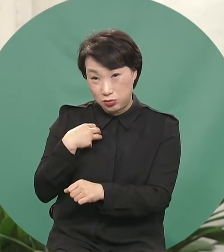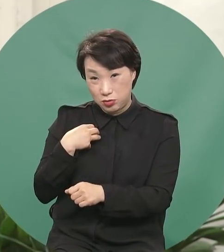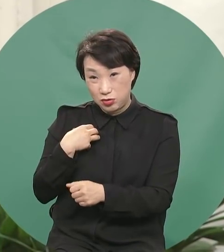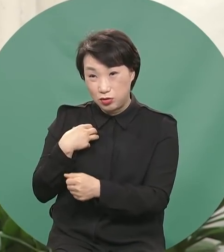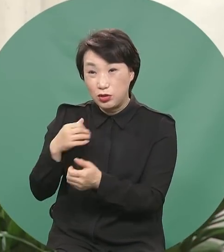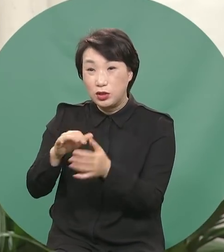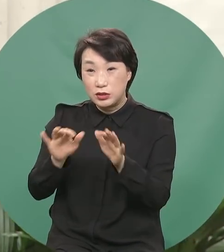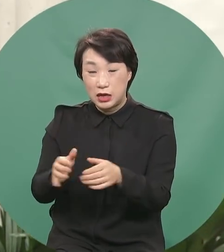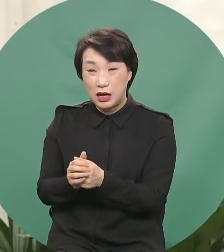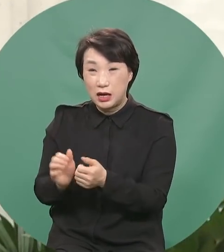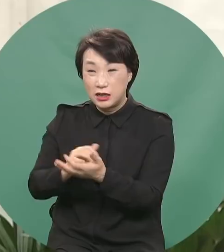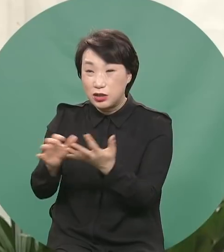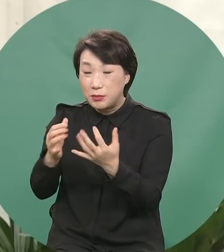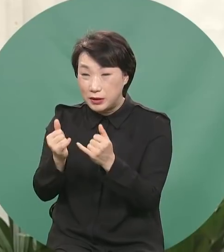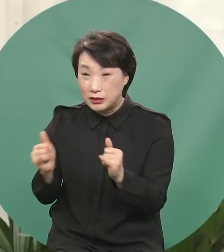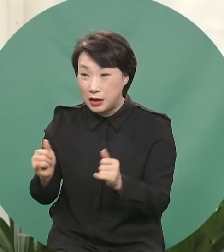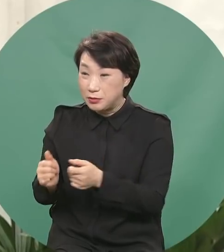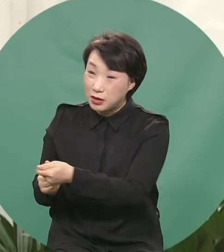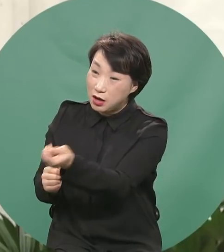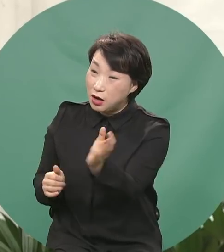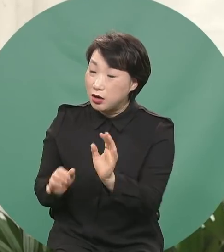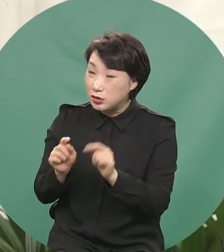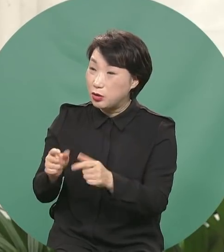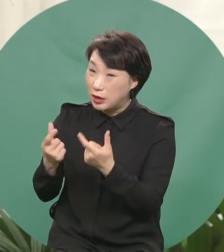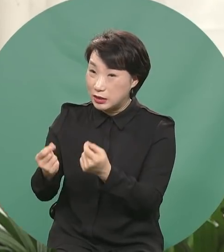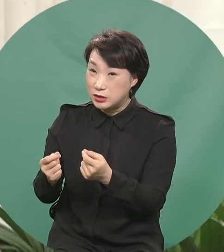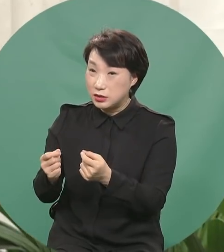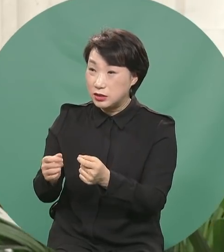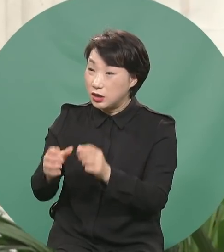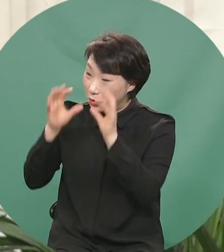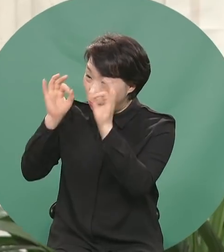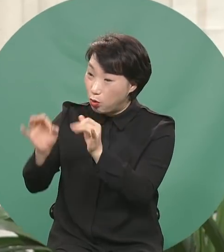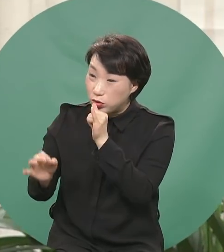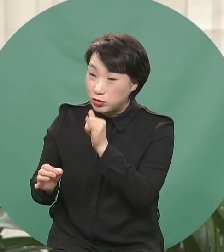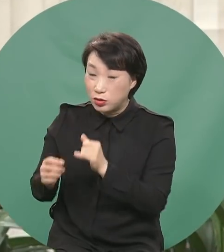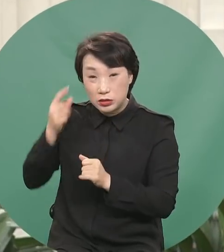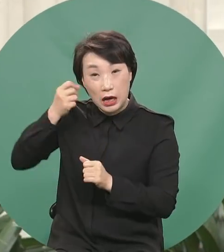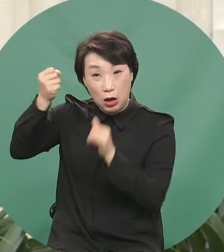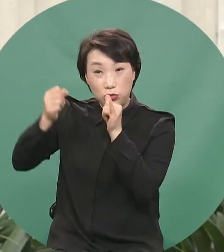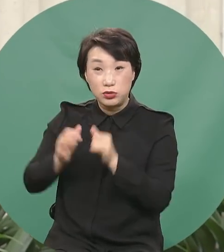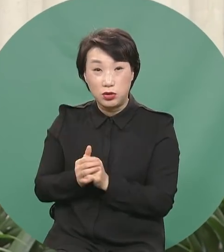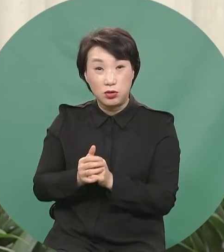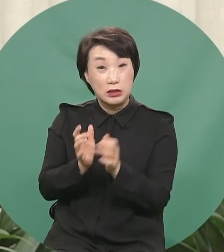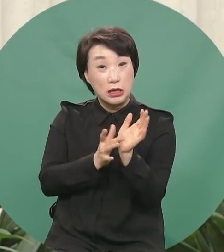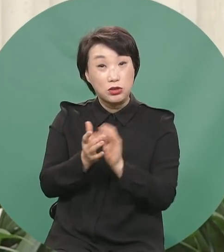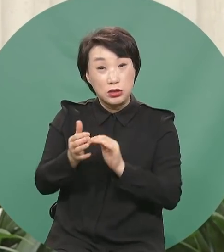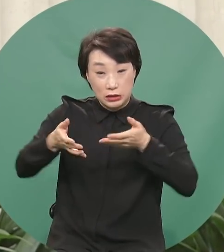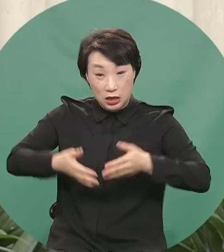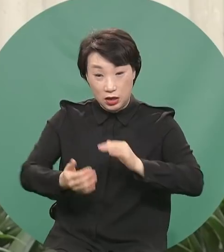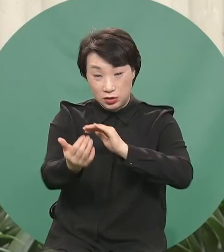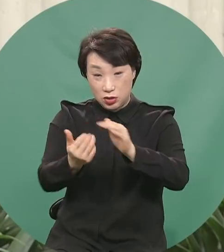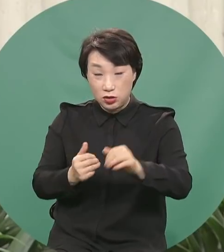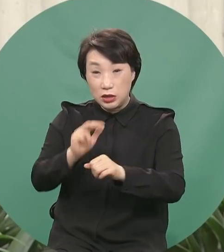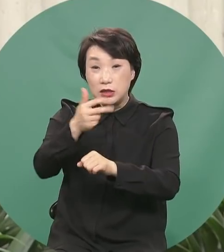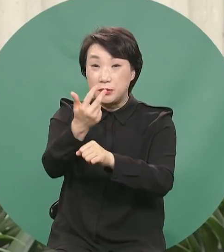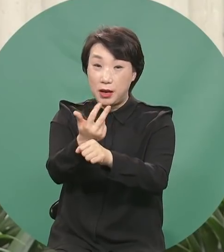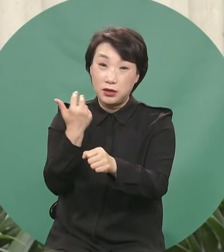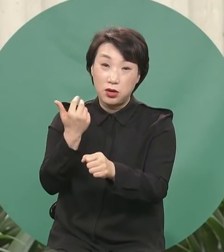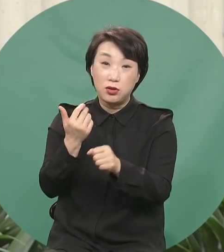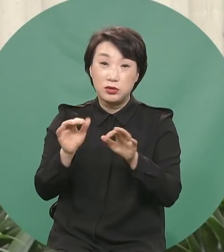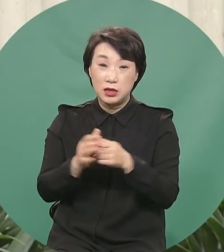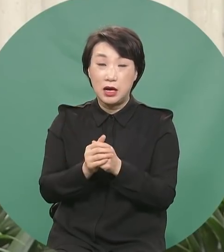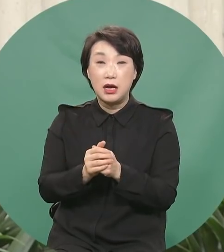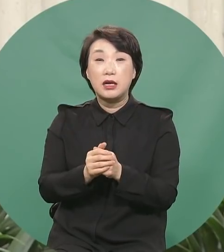봤어요. 다 그렇게 본 주님 오시기 전 700년 전에 이사야 선지자가